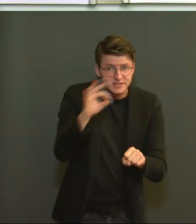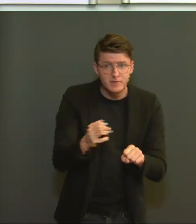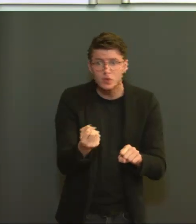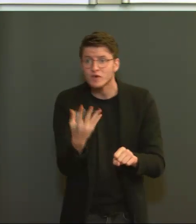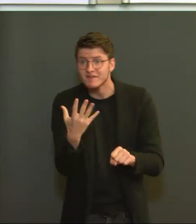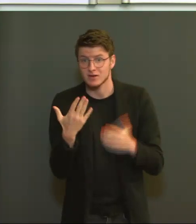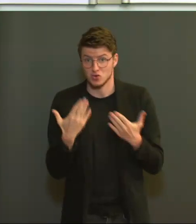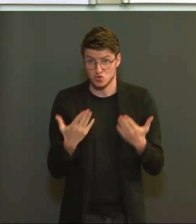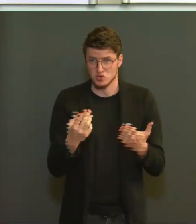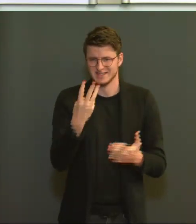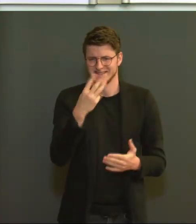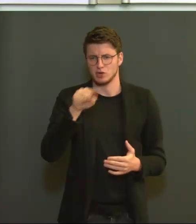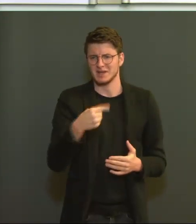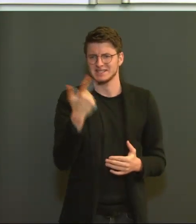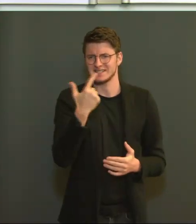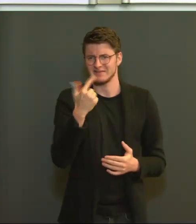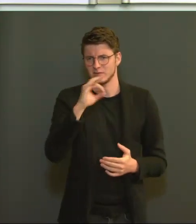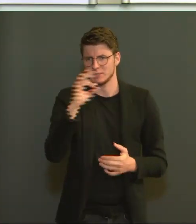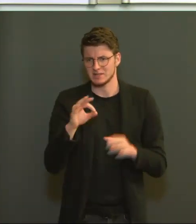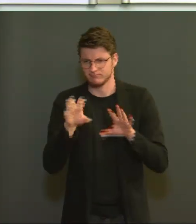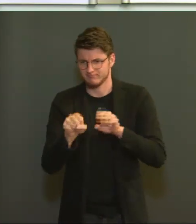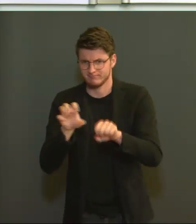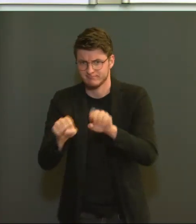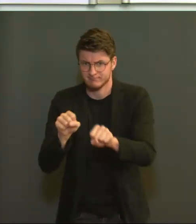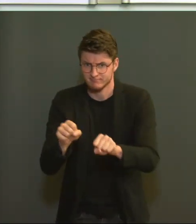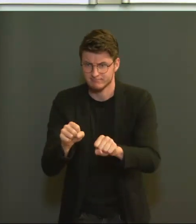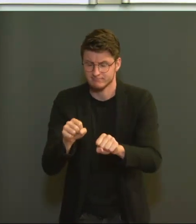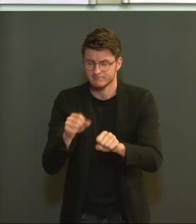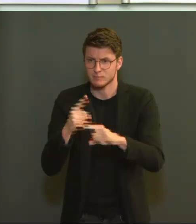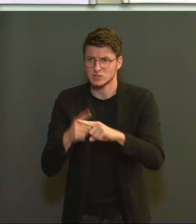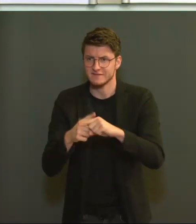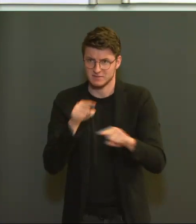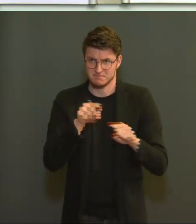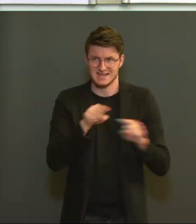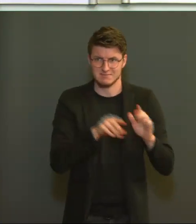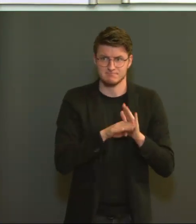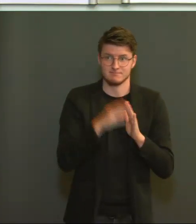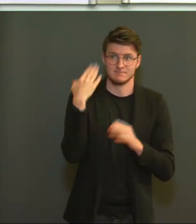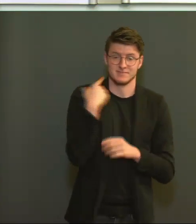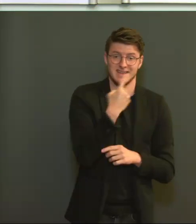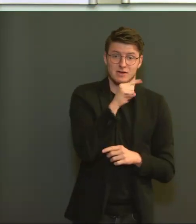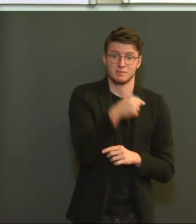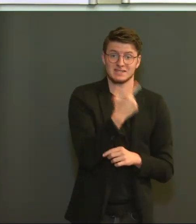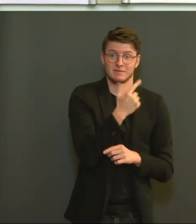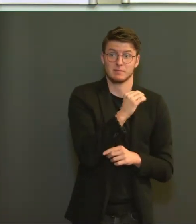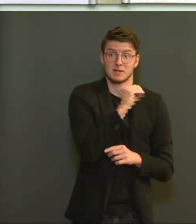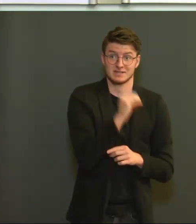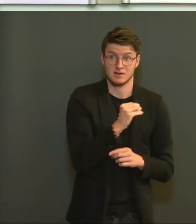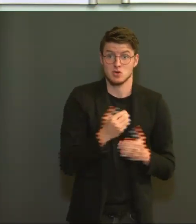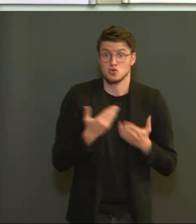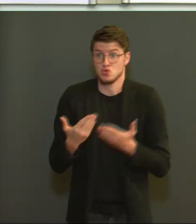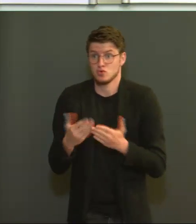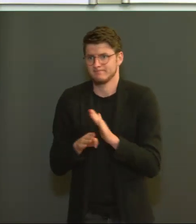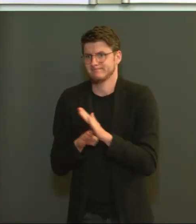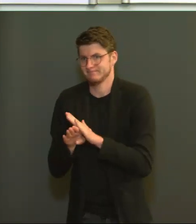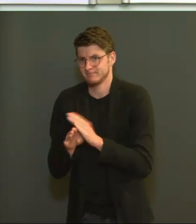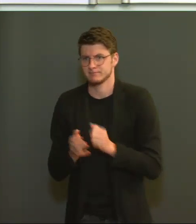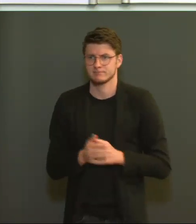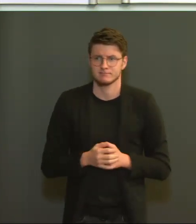varieert van 1,7% in Limburg tot 7,6% in Brussel.